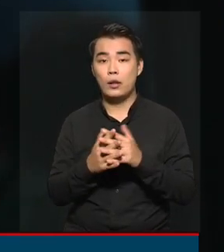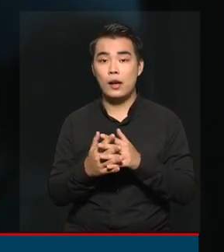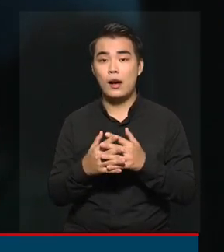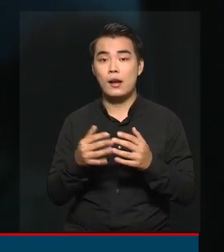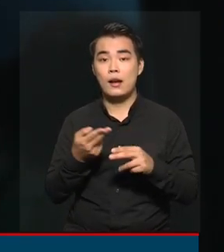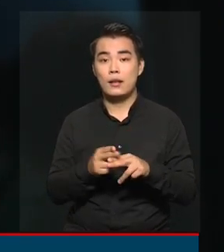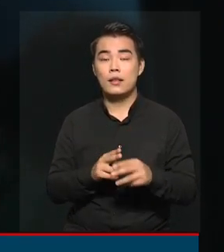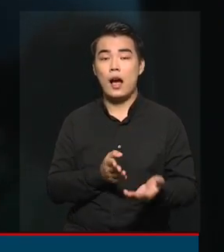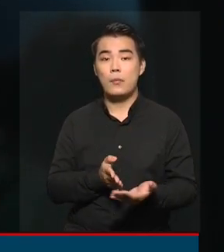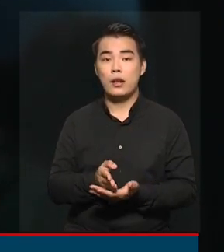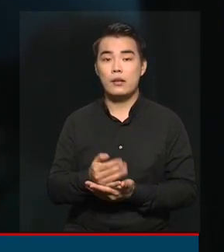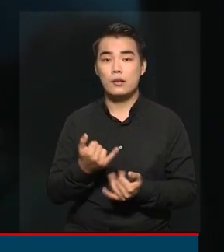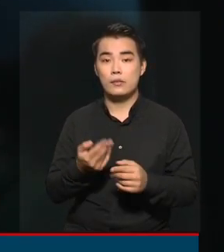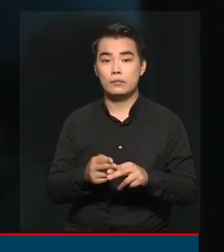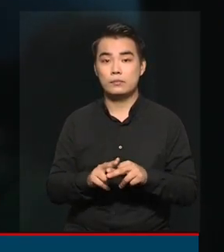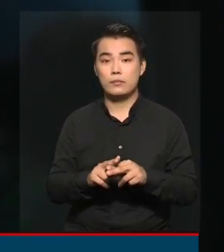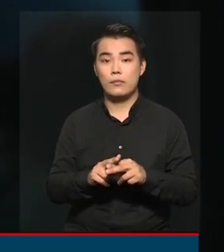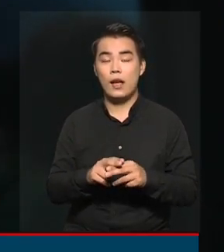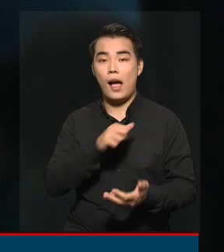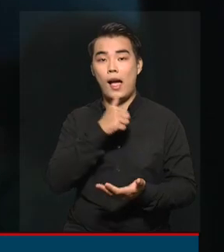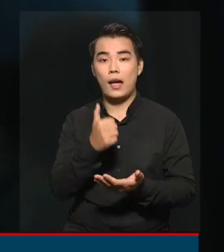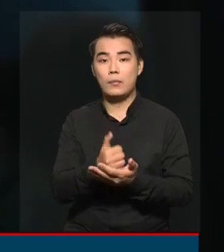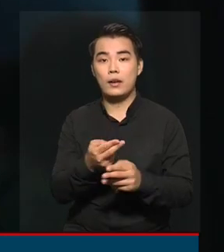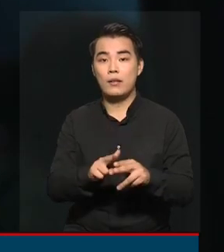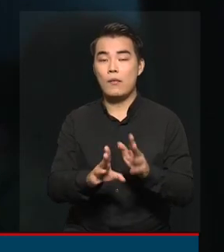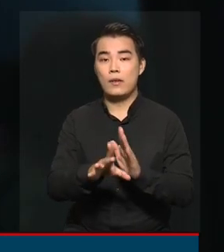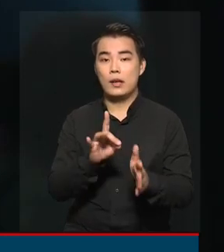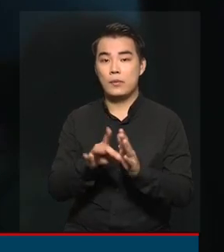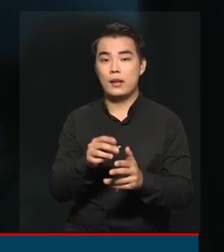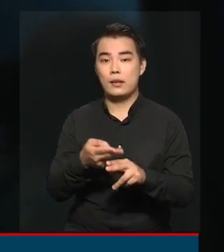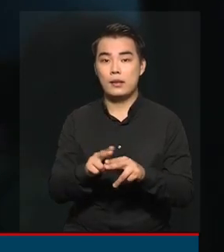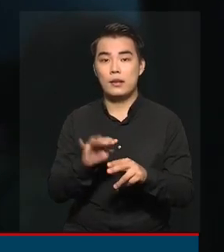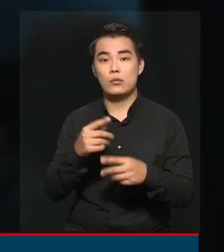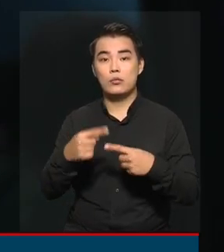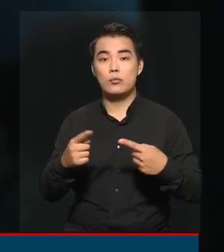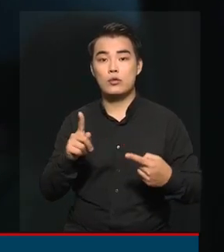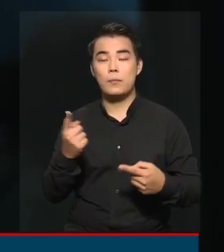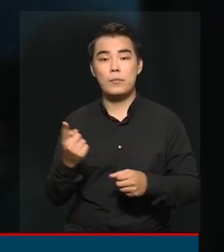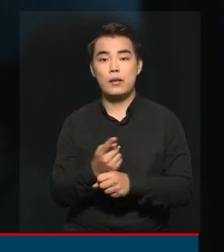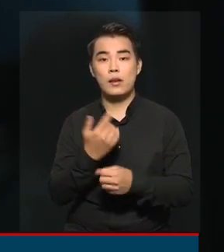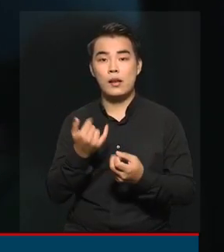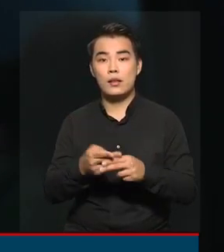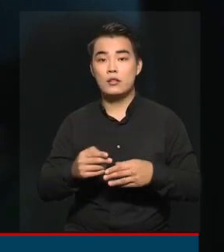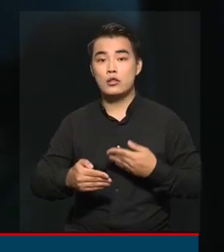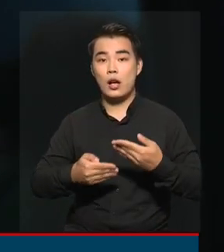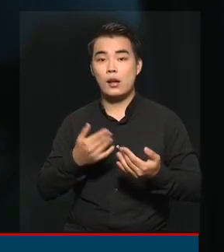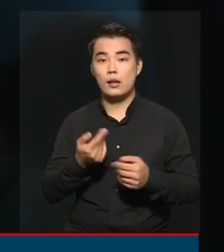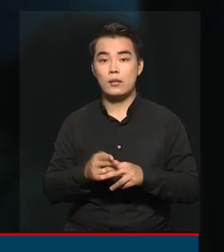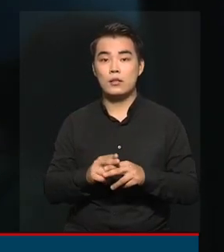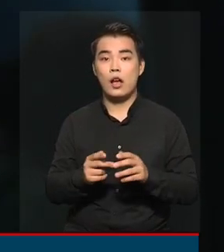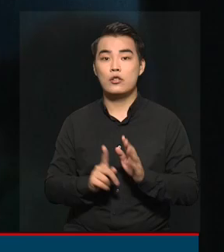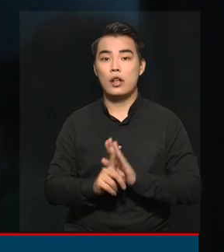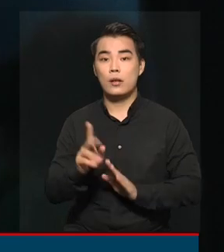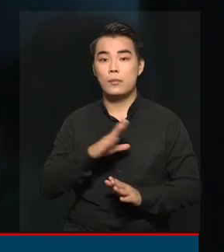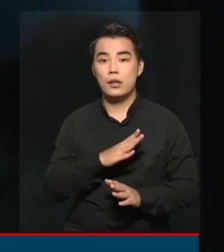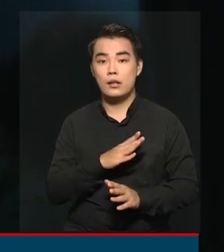ауыл округтері, кенттерді әкімдерін сайлауға байланысты жаңағы алғашқы қадамдар басталды. Міне 2 жылдың көлемінде